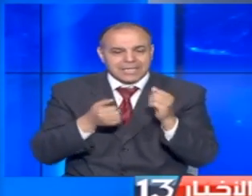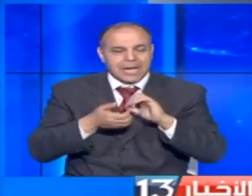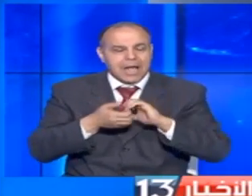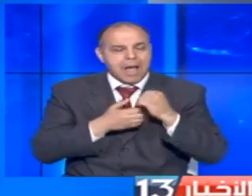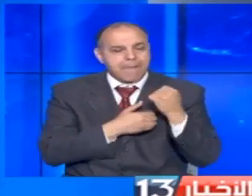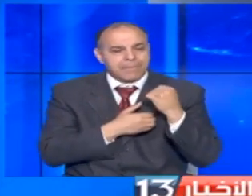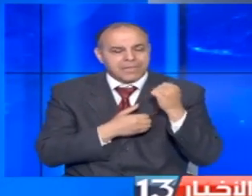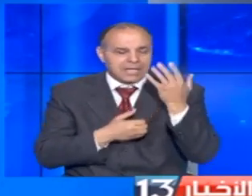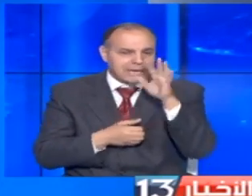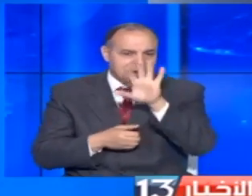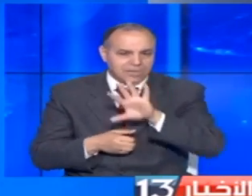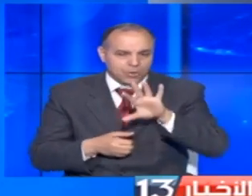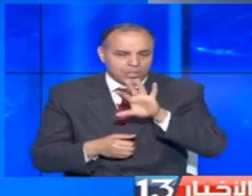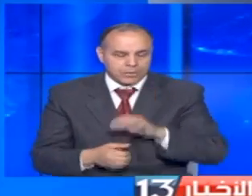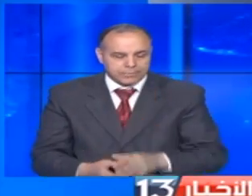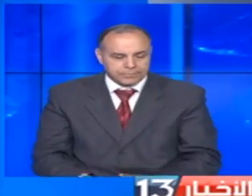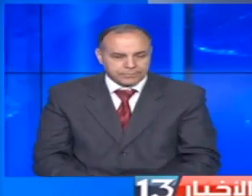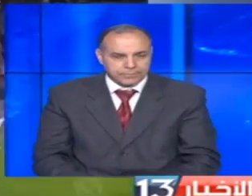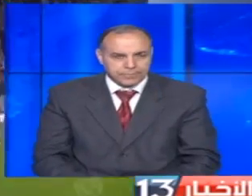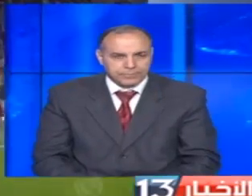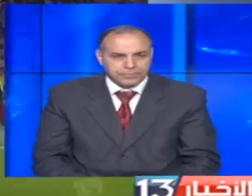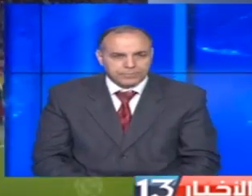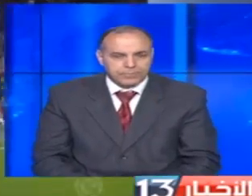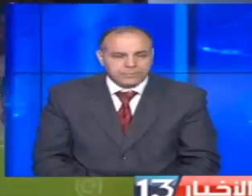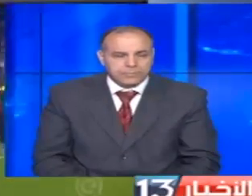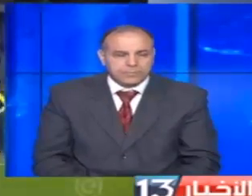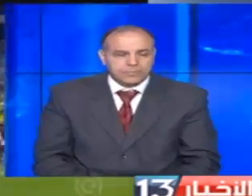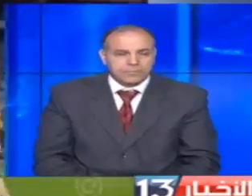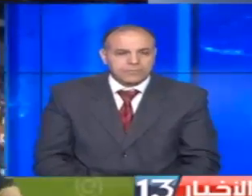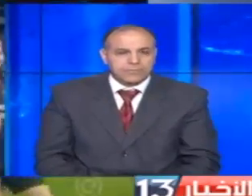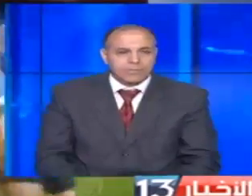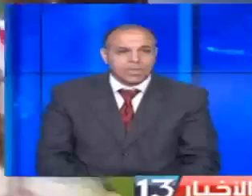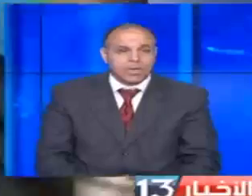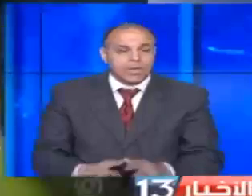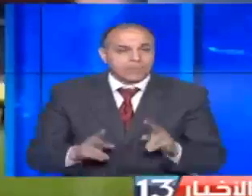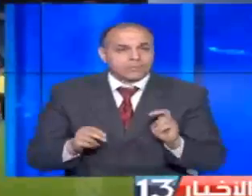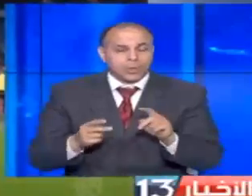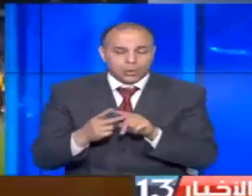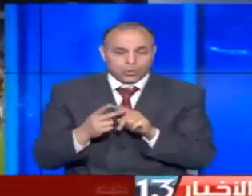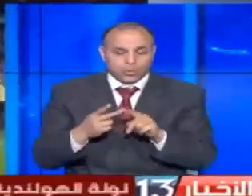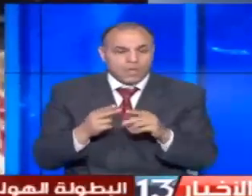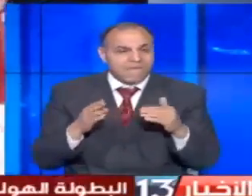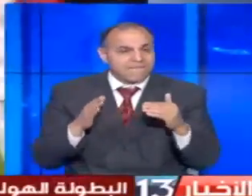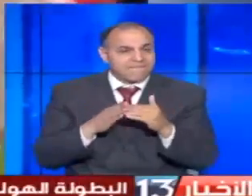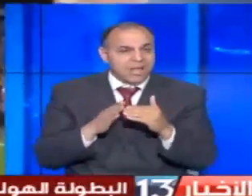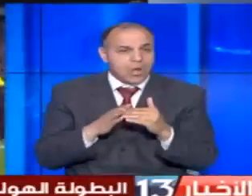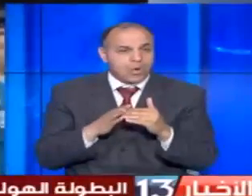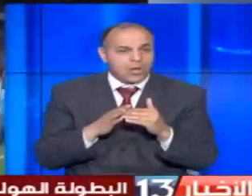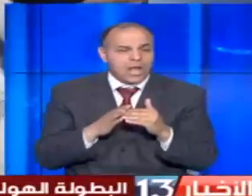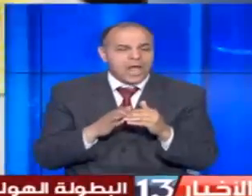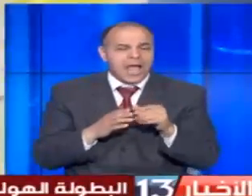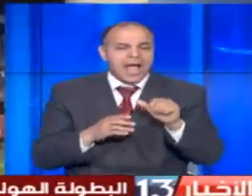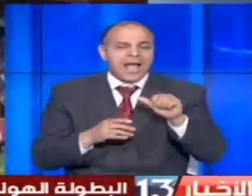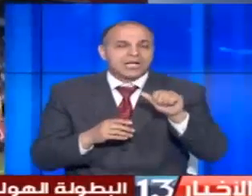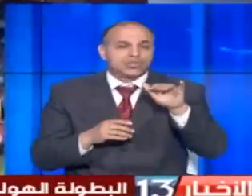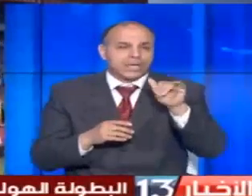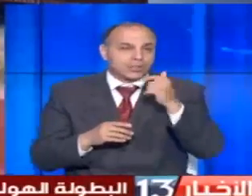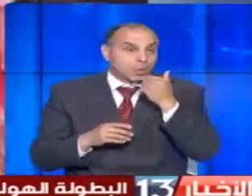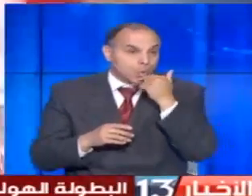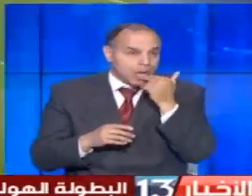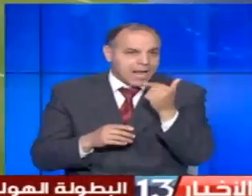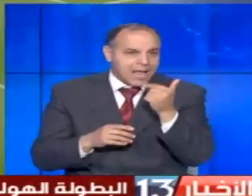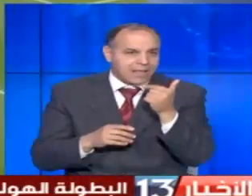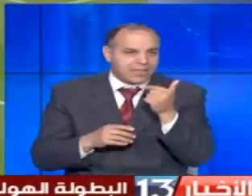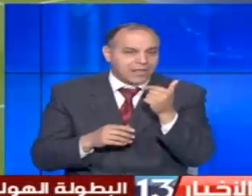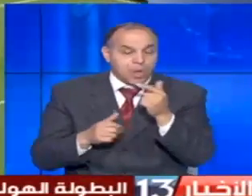الابطال الاسيويه مع تبقي جولتين عن النهايه بات اياكس امستردام ينافس وبقوه على